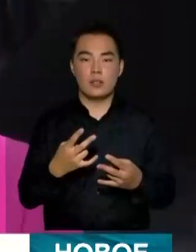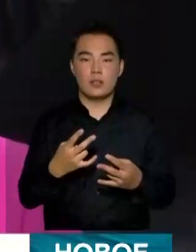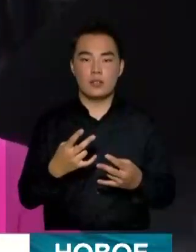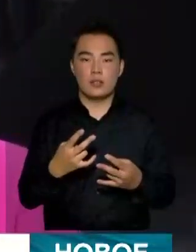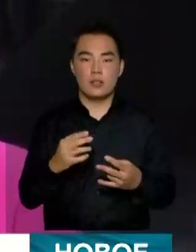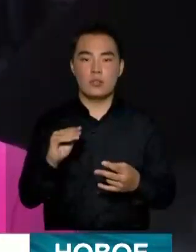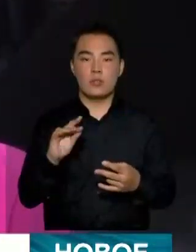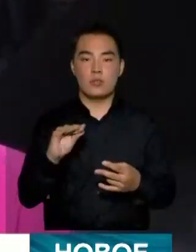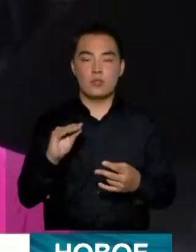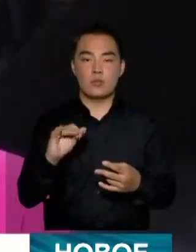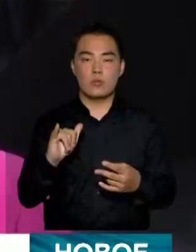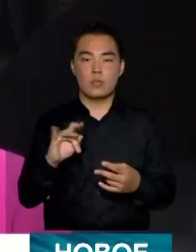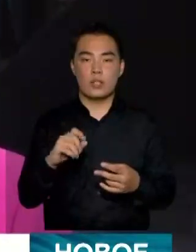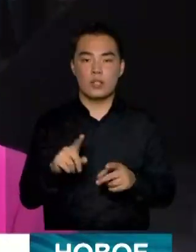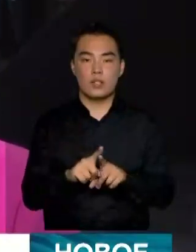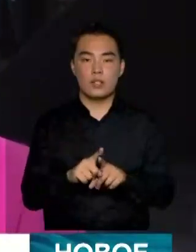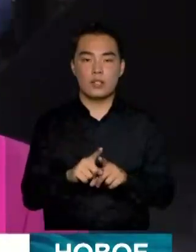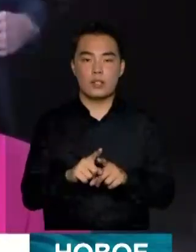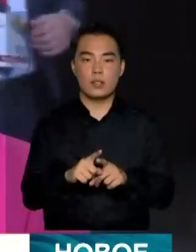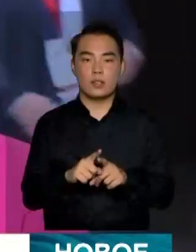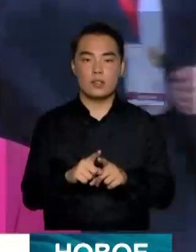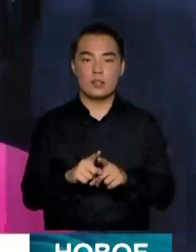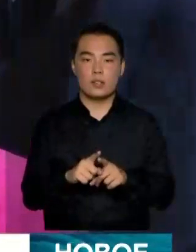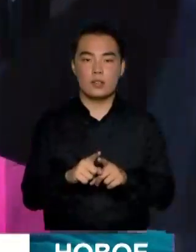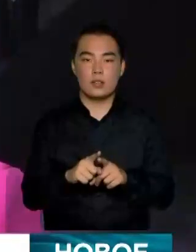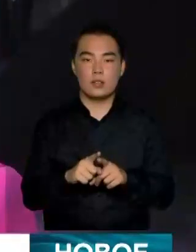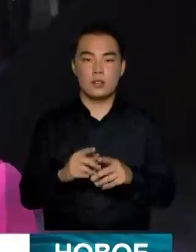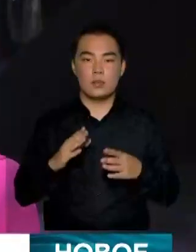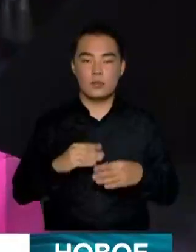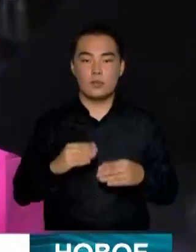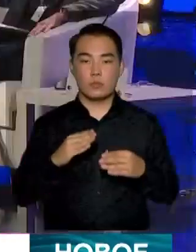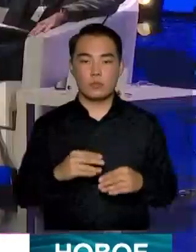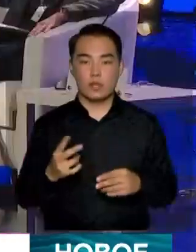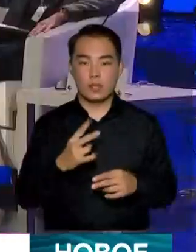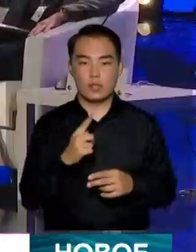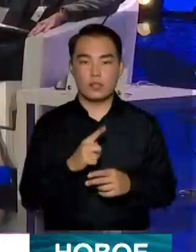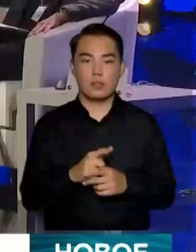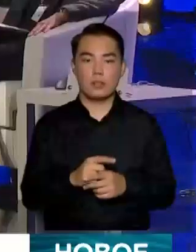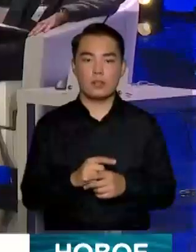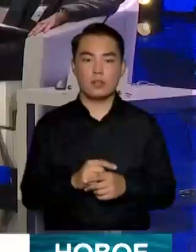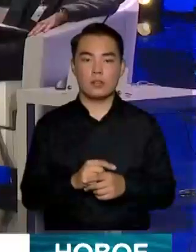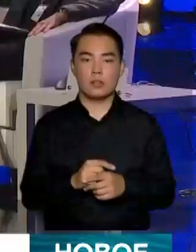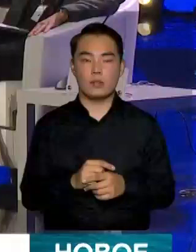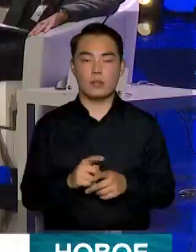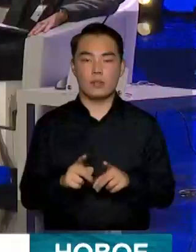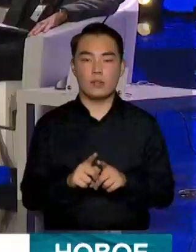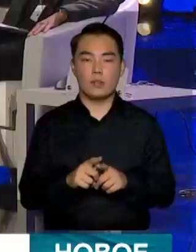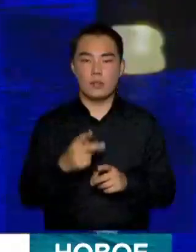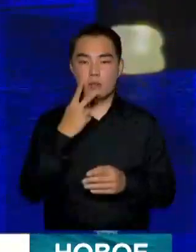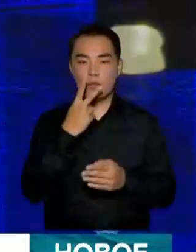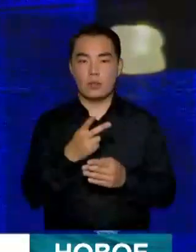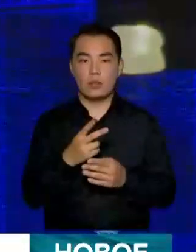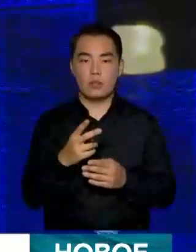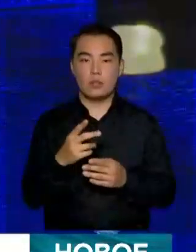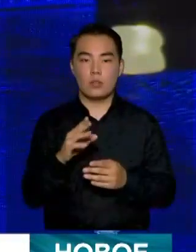сохранять журналистскую этику. Это вопрос наиважнейший. Оно и понятно. Без доверия зрителей и